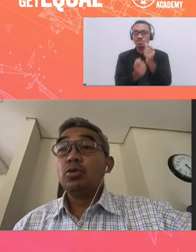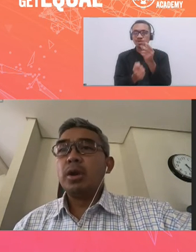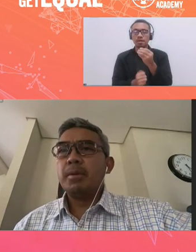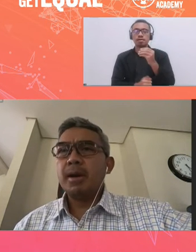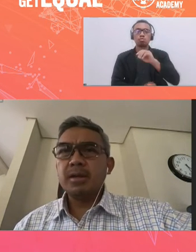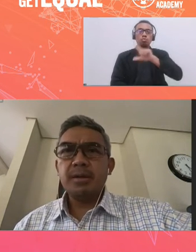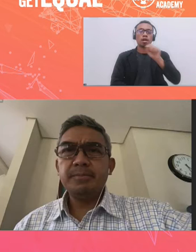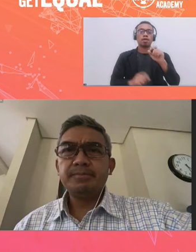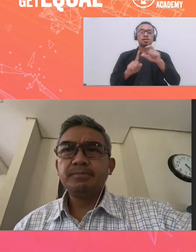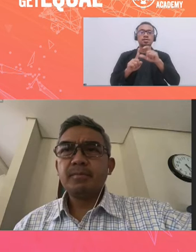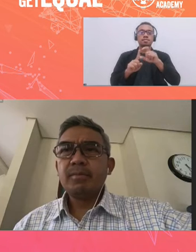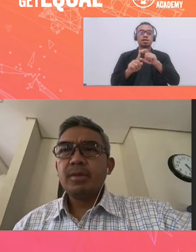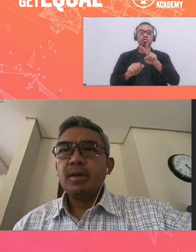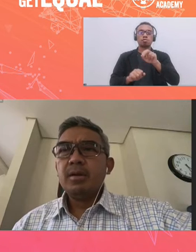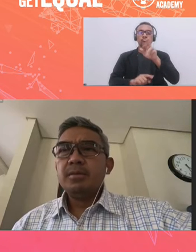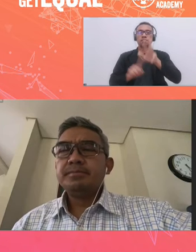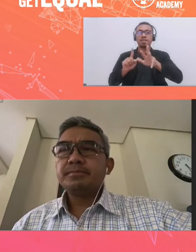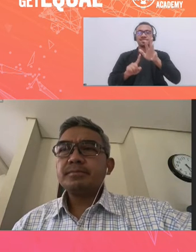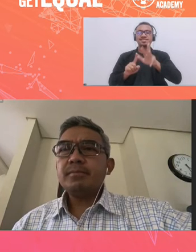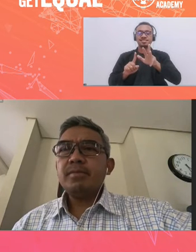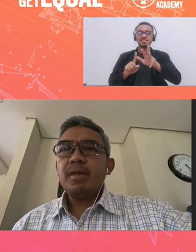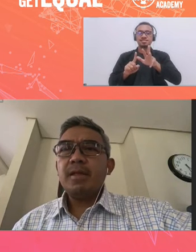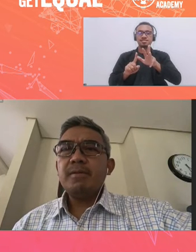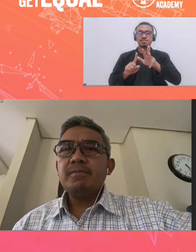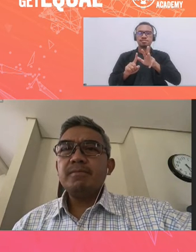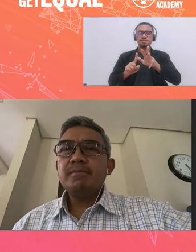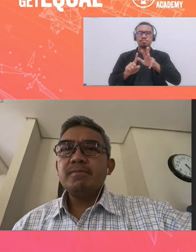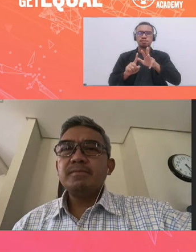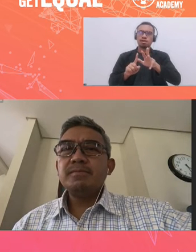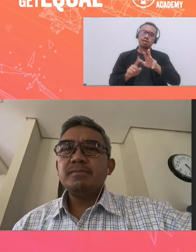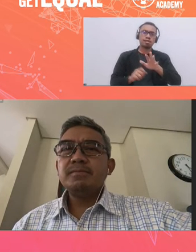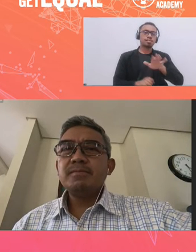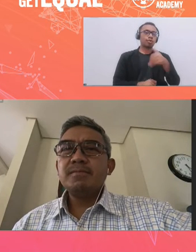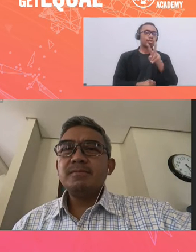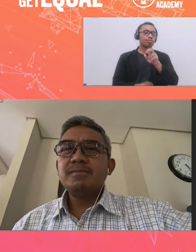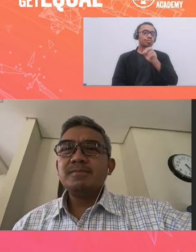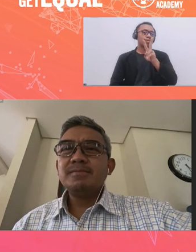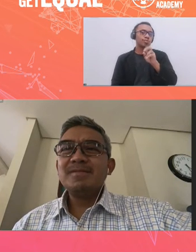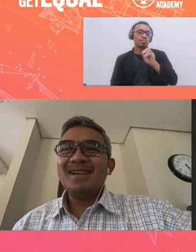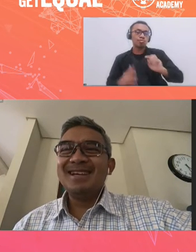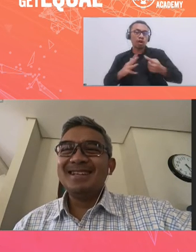on Girls. Udah lama banget ya. Iya. Dan berarti itu 2020 nggak tahu ngitung bulannya dari mana, bingung.